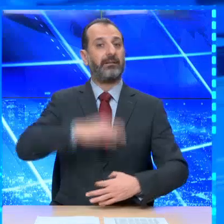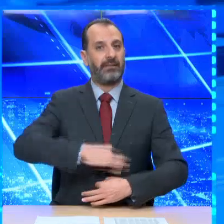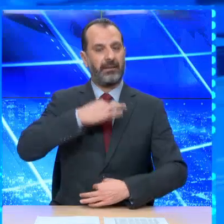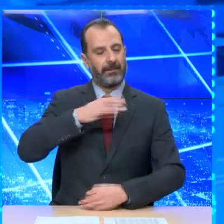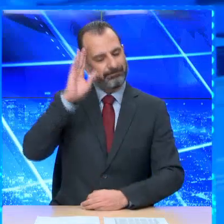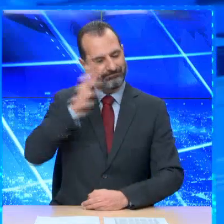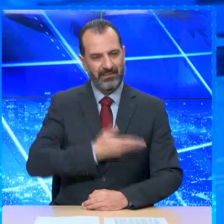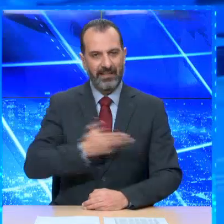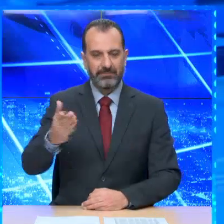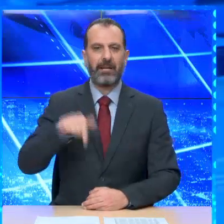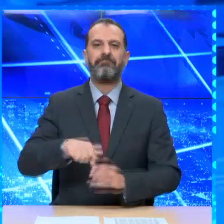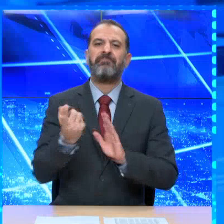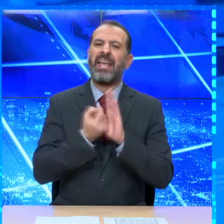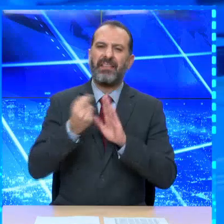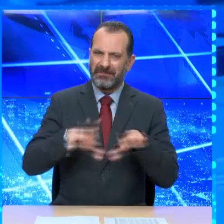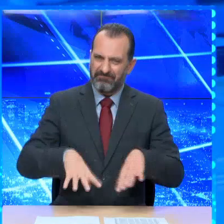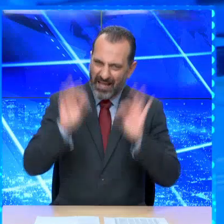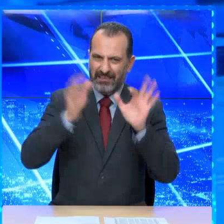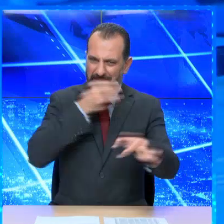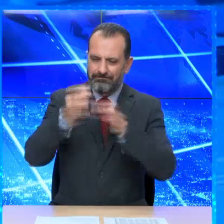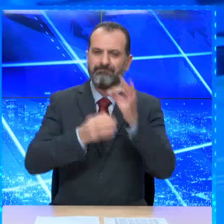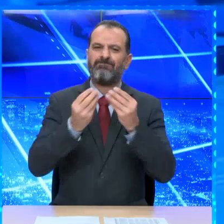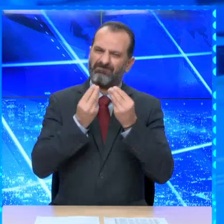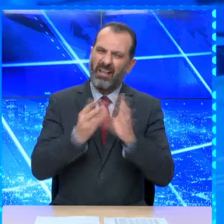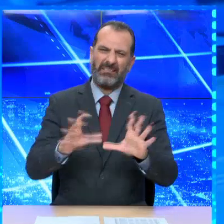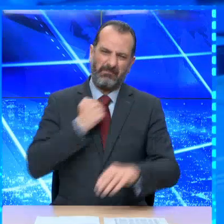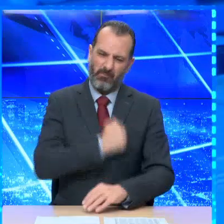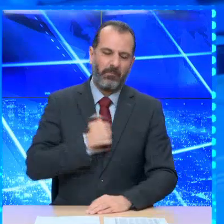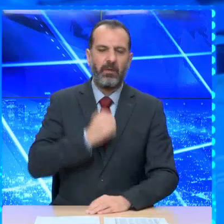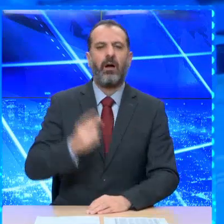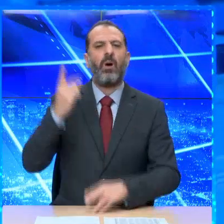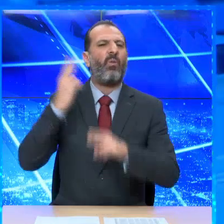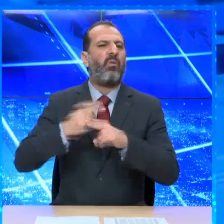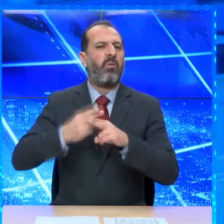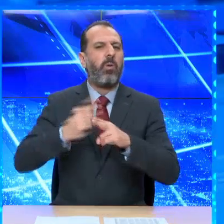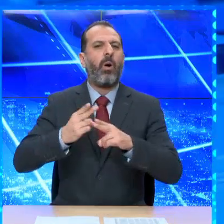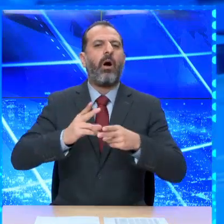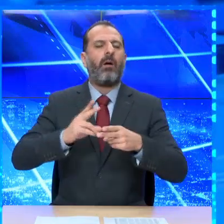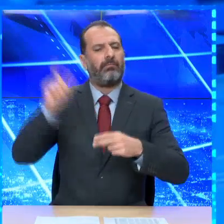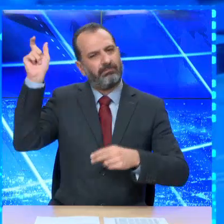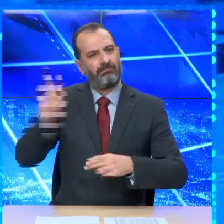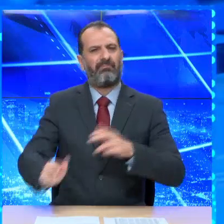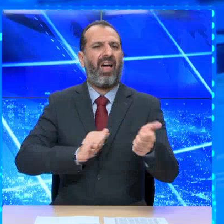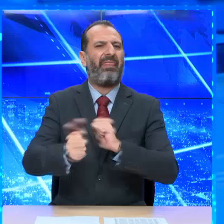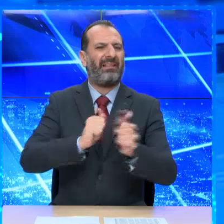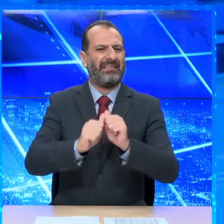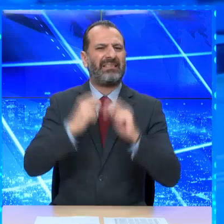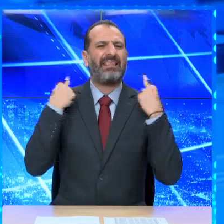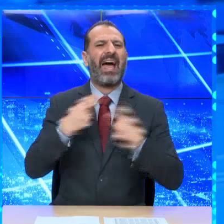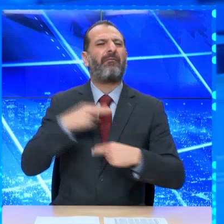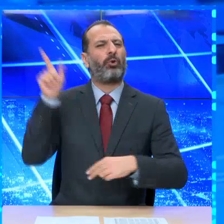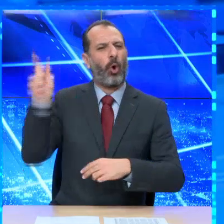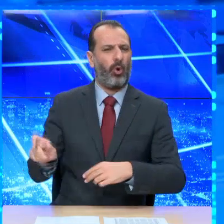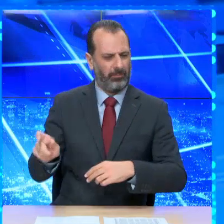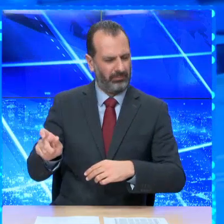Καλό μεσημέρι, κυρίες και κύριοι. Ξεκινάμε το δελτίο μας με μια πολύ θλιβερή είδηση. Πανελλήνια συγκίνηση σκόρπισε ο θάνατος του Ολυμπιονίκη μας στο Τάικ